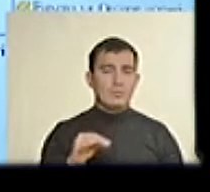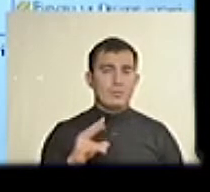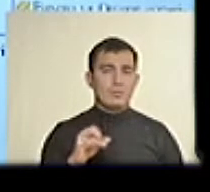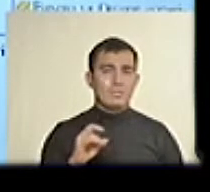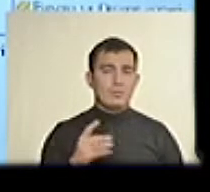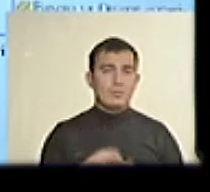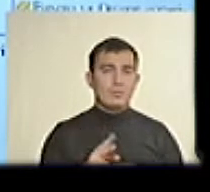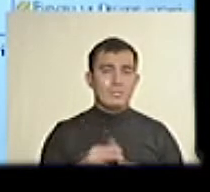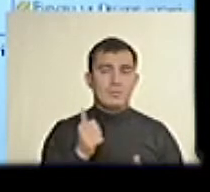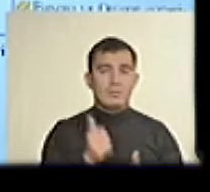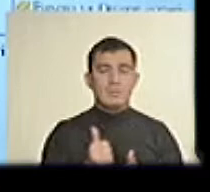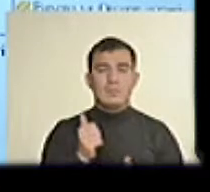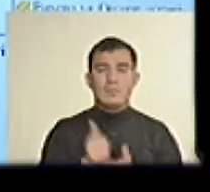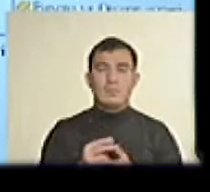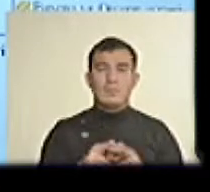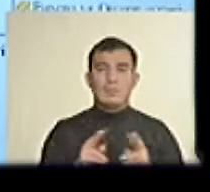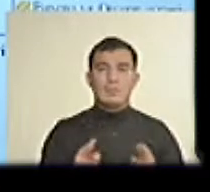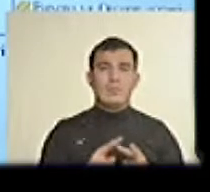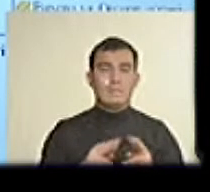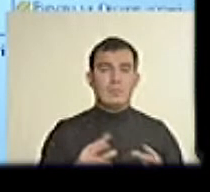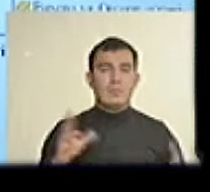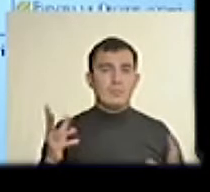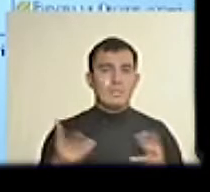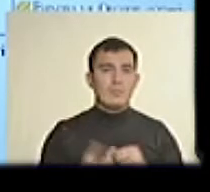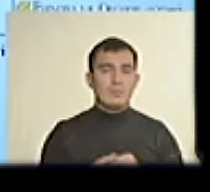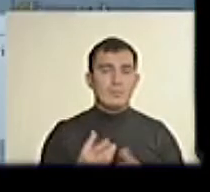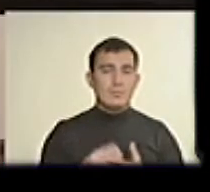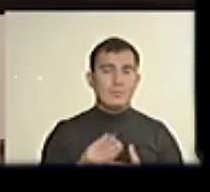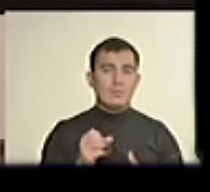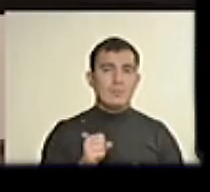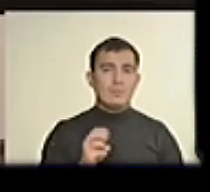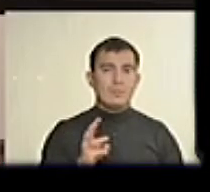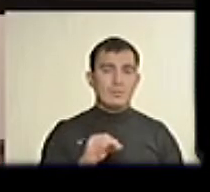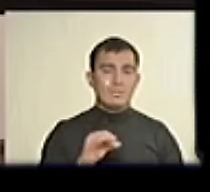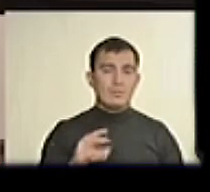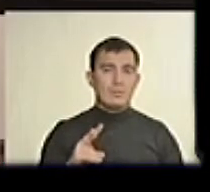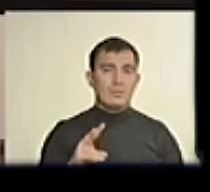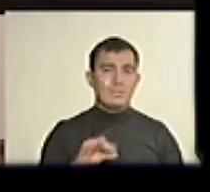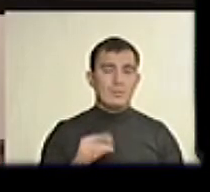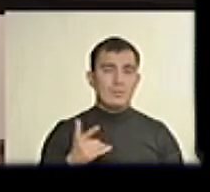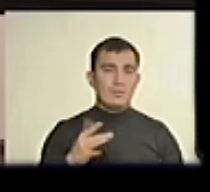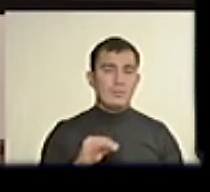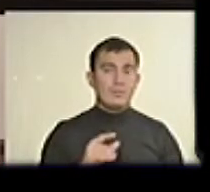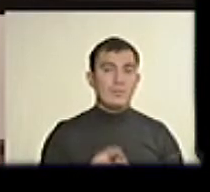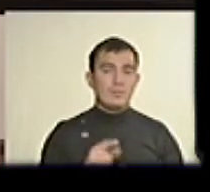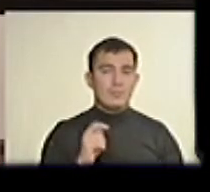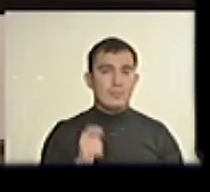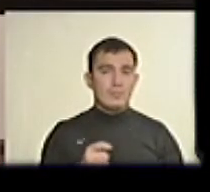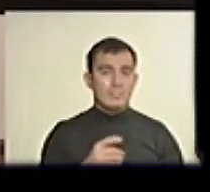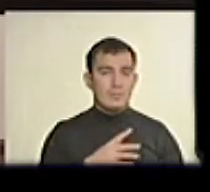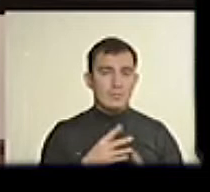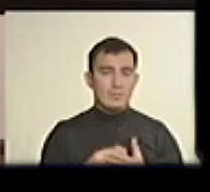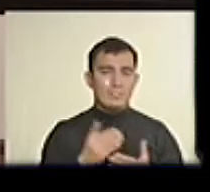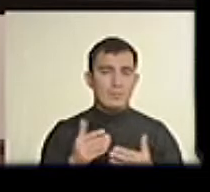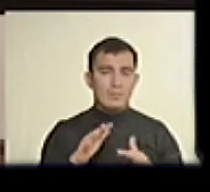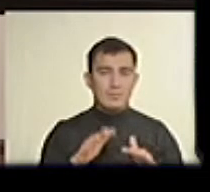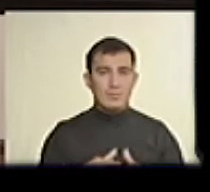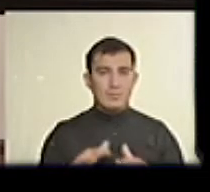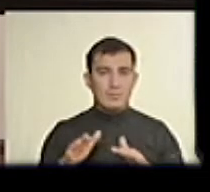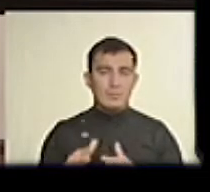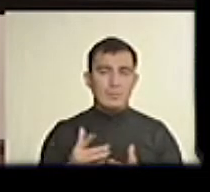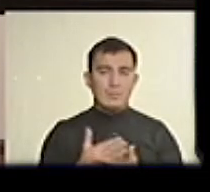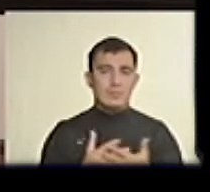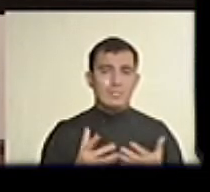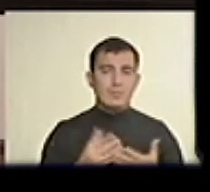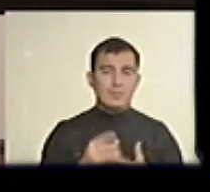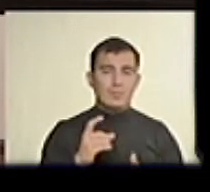kabi o'zlarini barcha musulmonlarning amirlari deb e'lon qilishgan edi. Shu maqsadda ular hududlaridan o'tayotgan o'sha